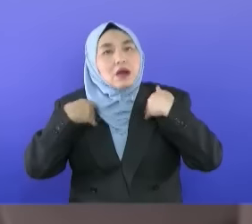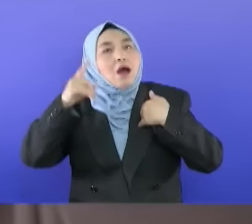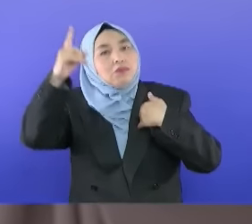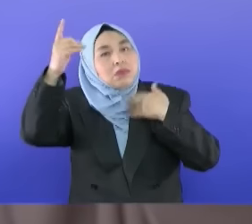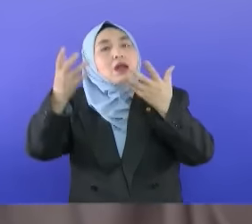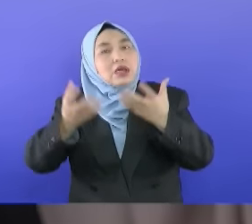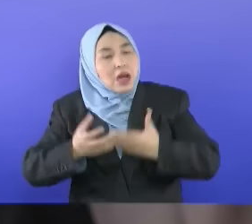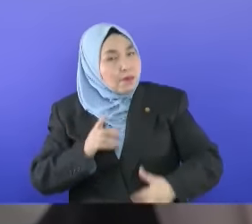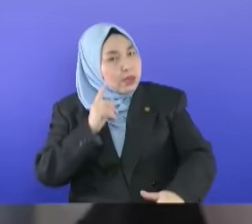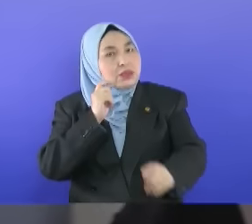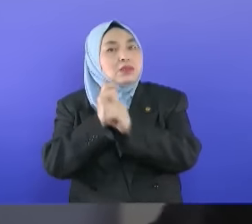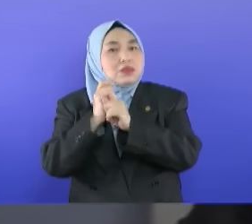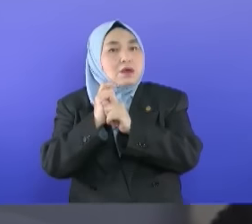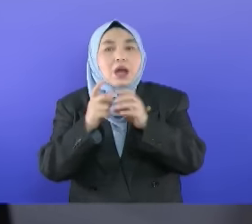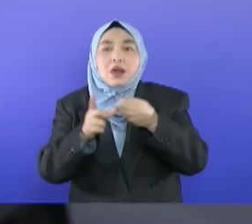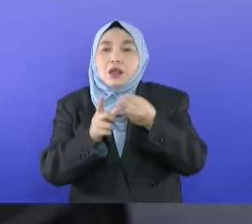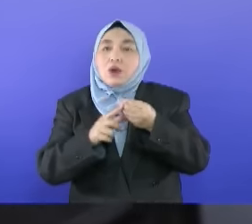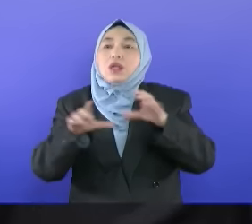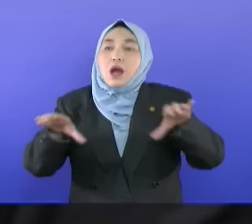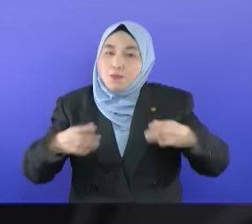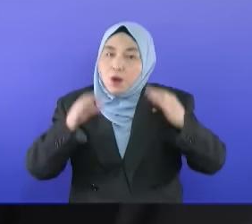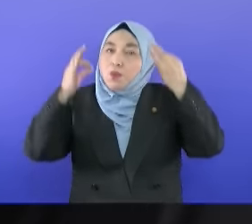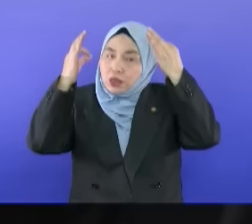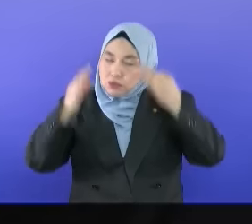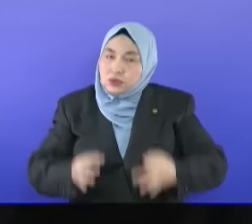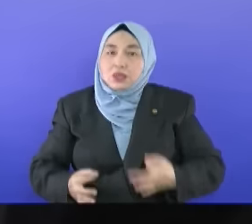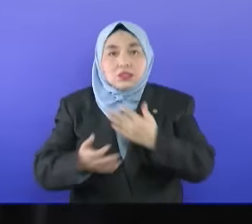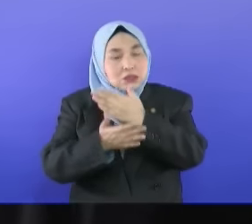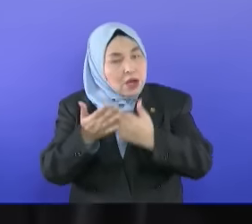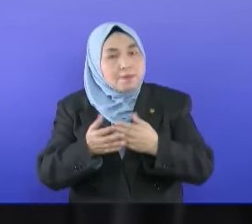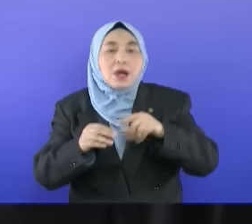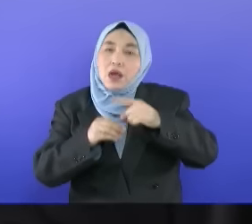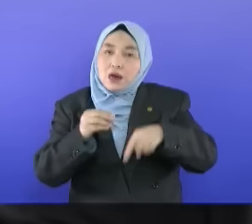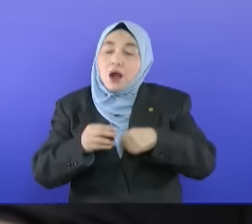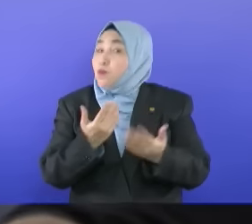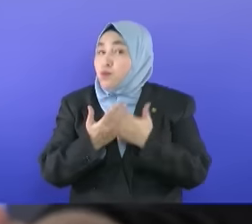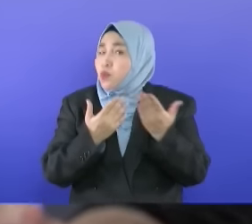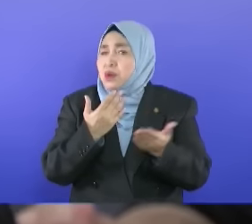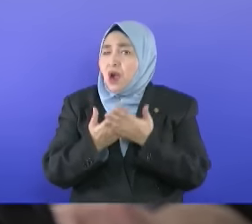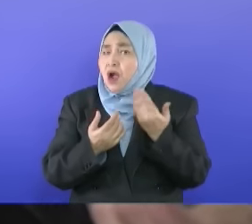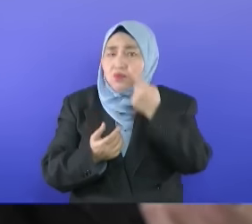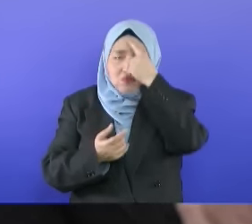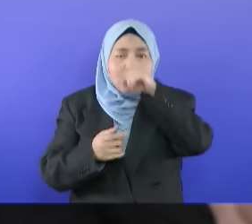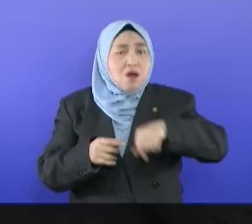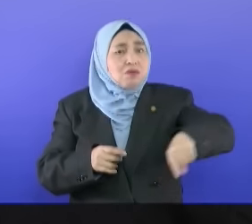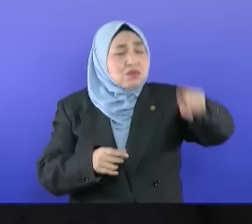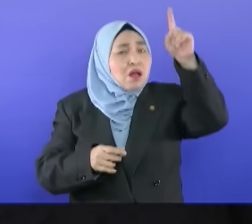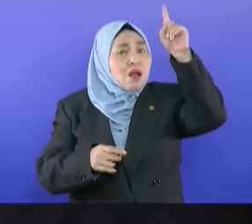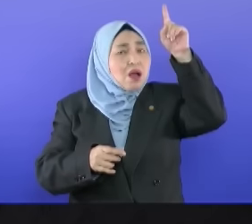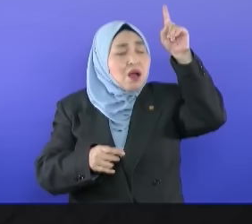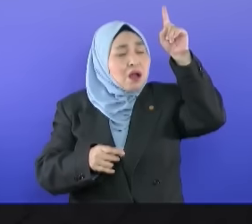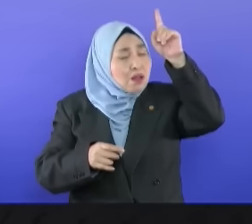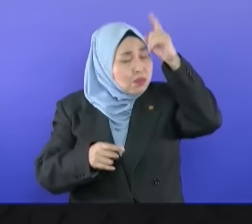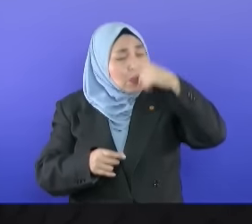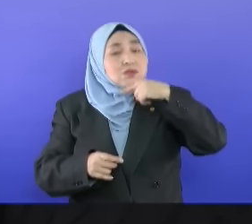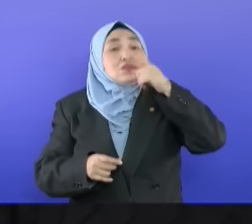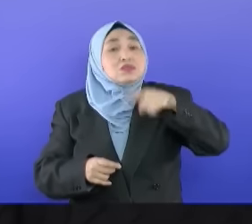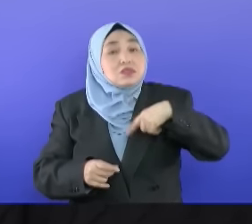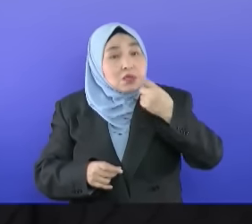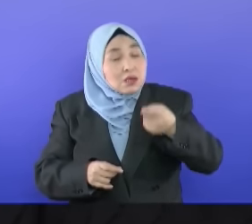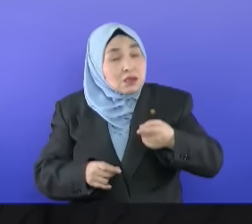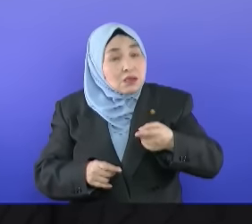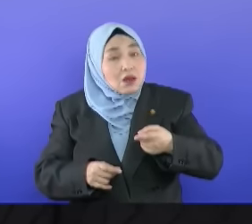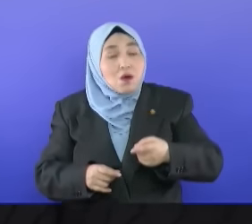menentukan ataupun membuat keputusan sesuatu perkara mudah saja bagi Allah pun Ya Allah